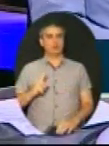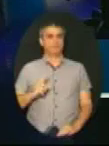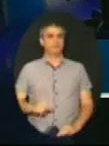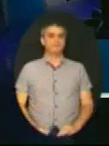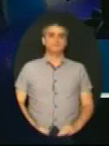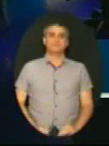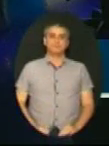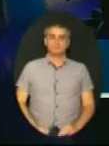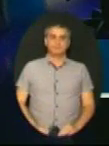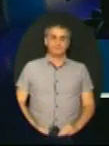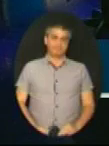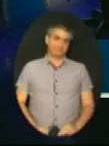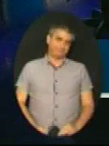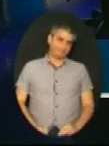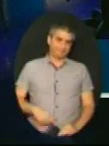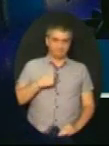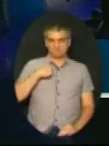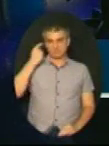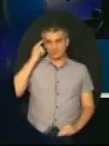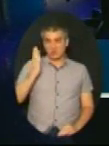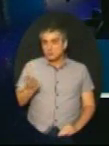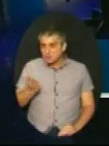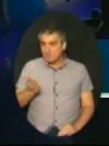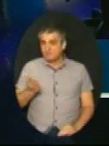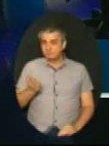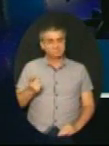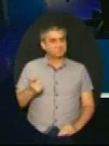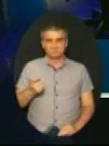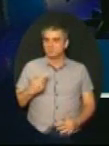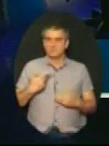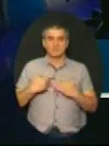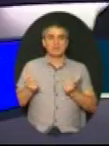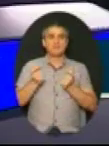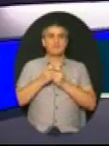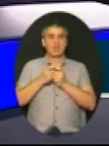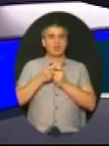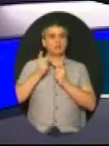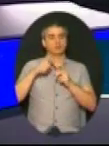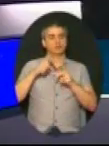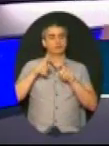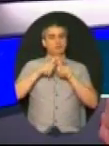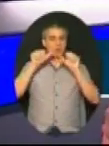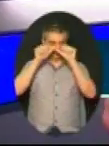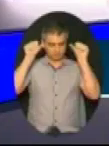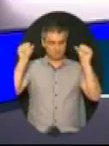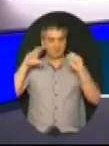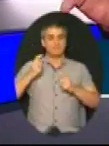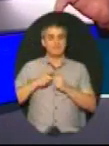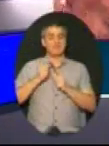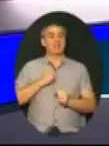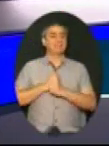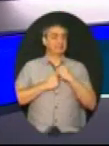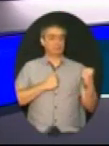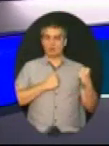רוני. בוא נגיד ככה, אני חושב ששום מפלגה שיש לה את התווית של מפלגת